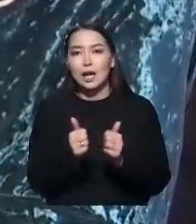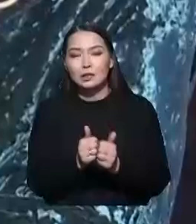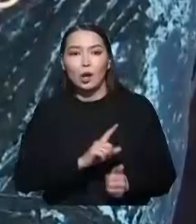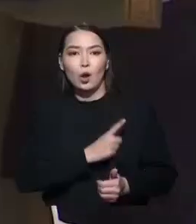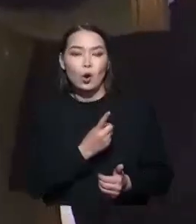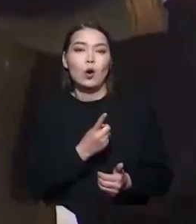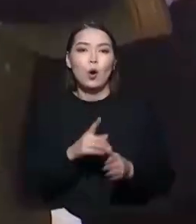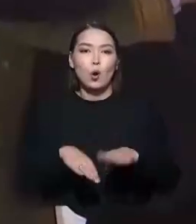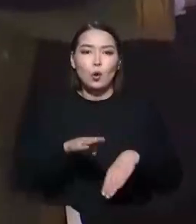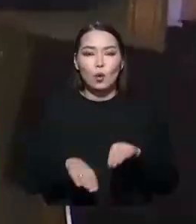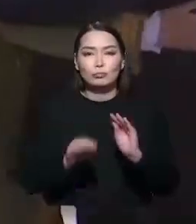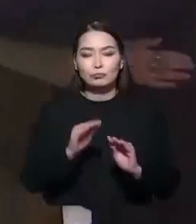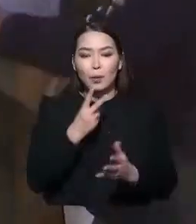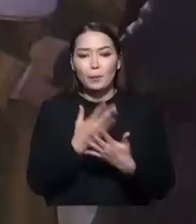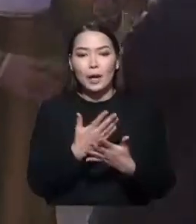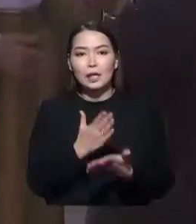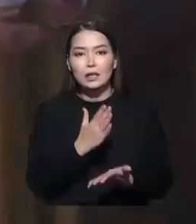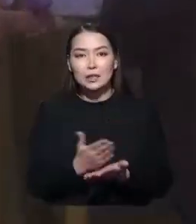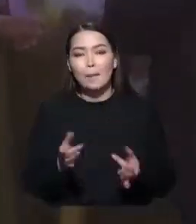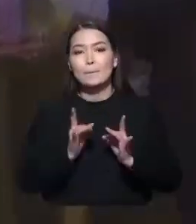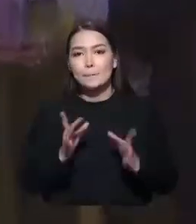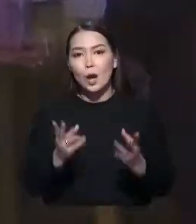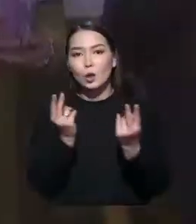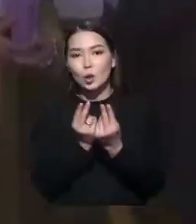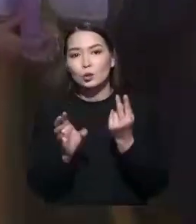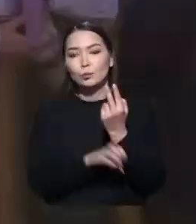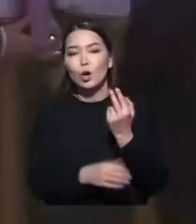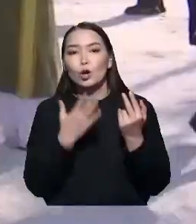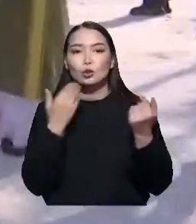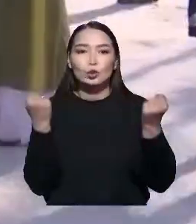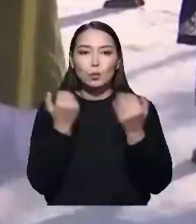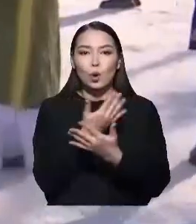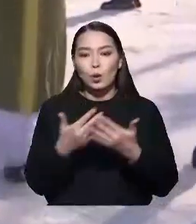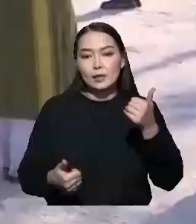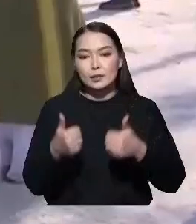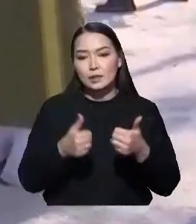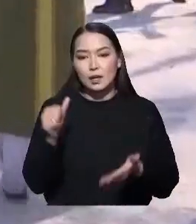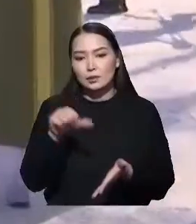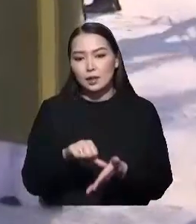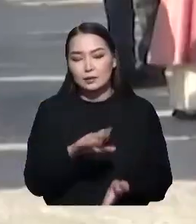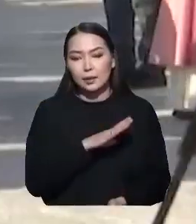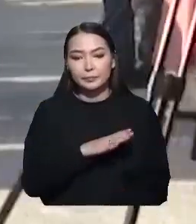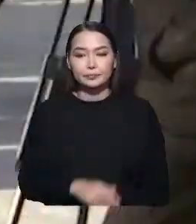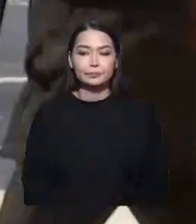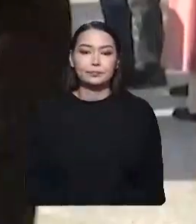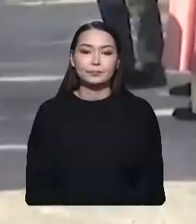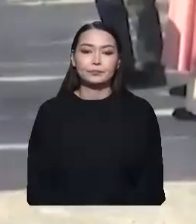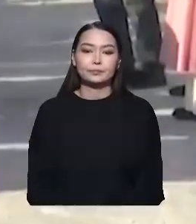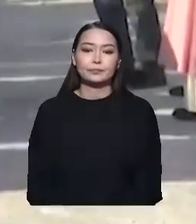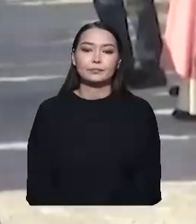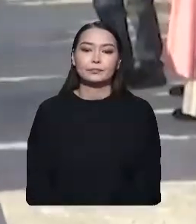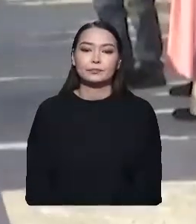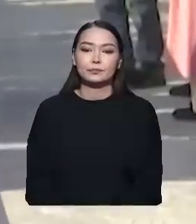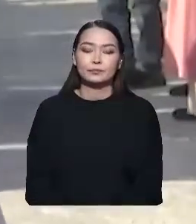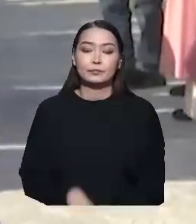көрмесі ұйымдастырылған. Алаңдағы мерекелік концерттің соңы ұлттық спорт түрлерінен сайыстарға ұласты. Халқыма,